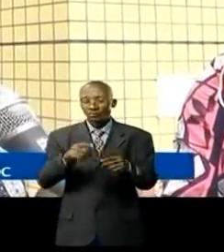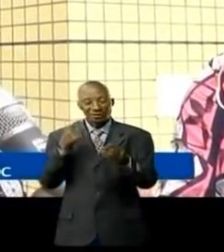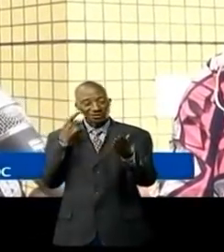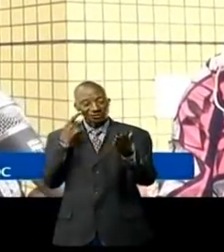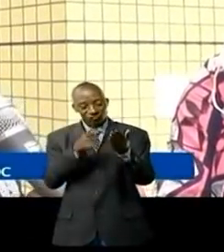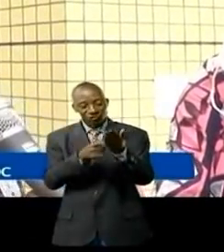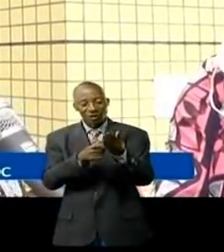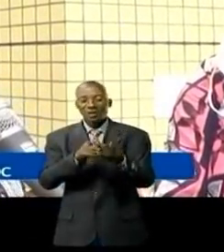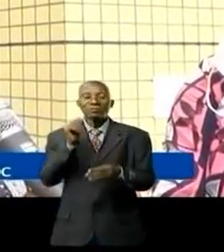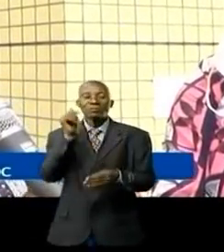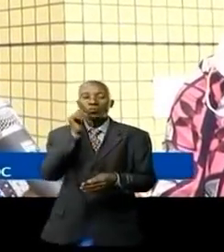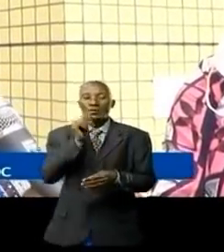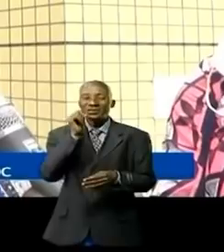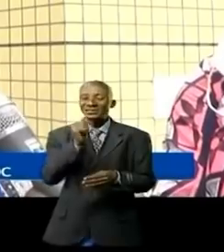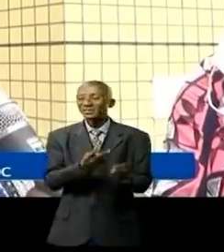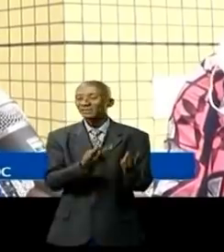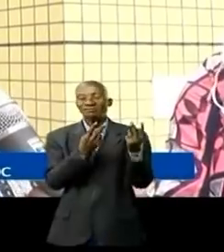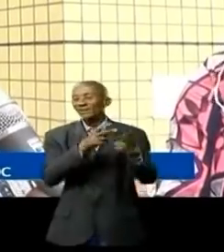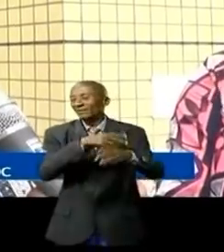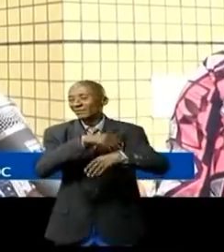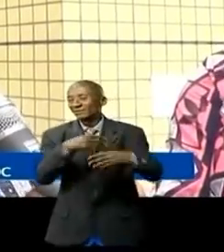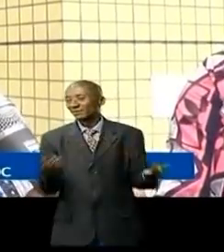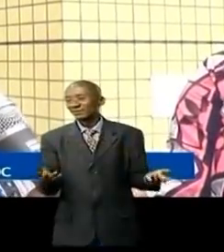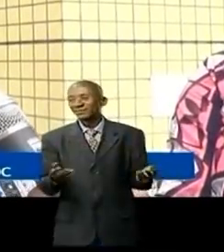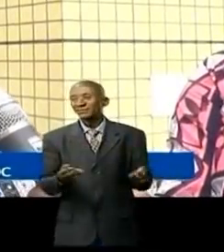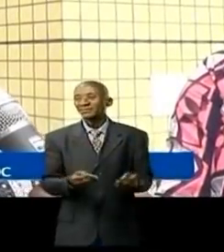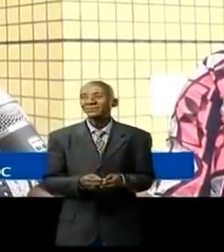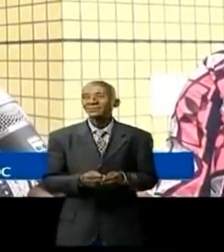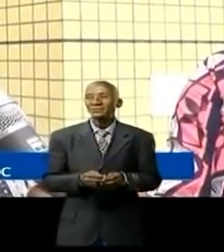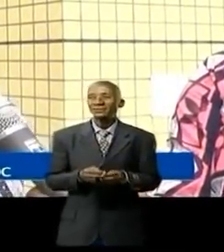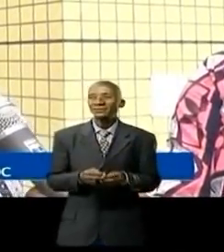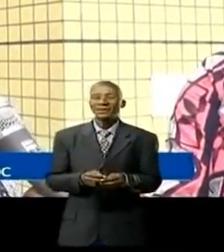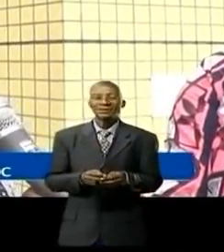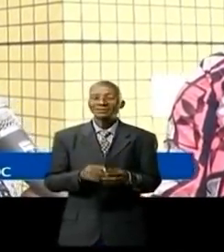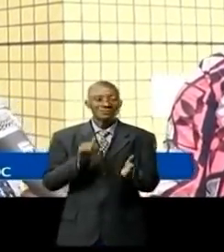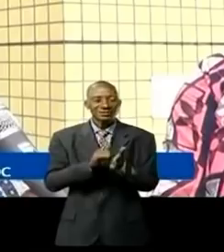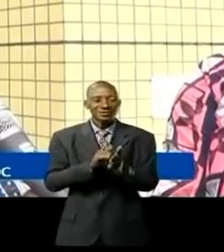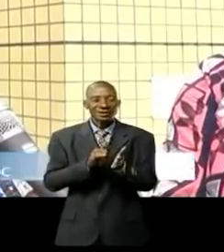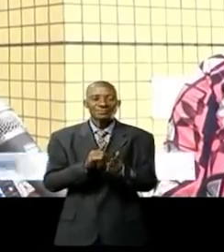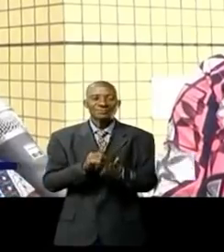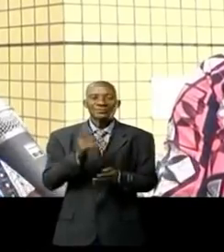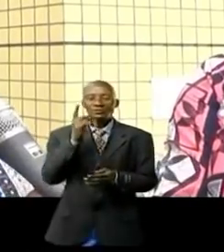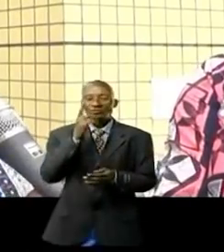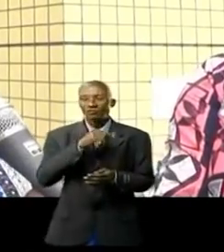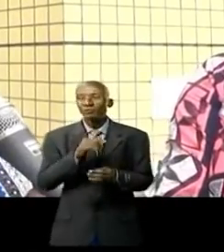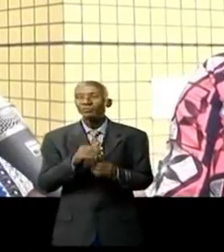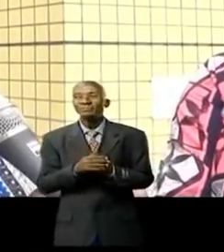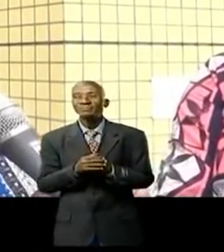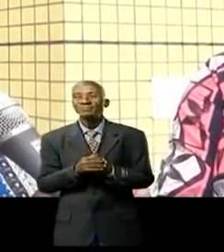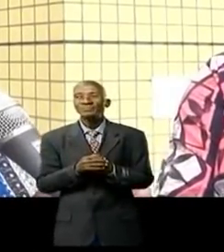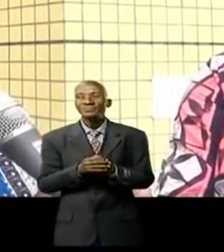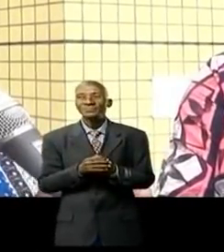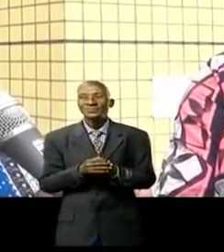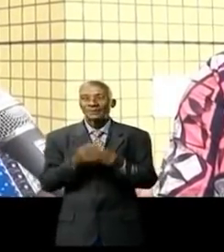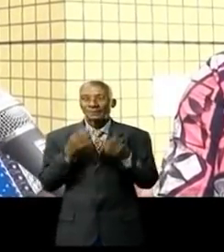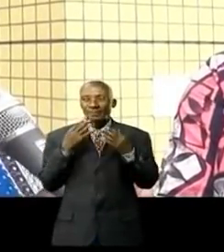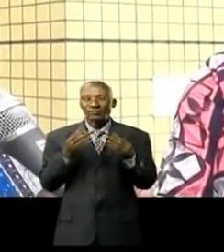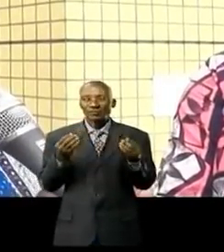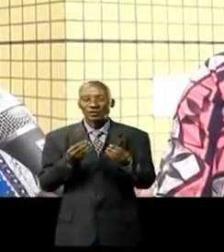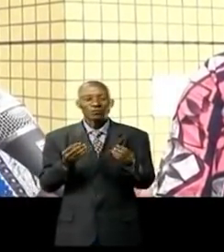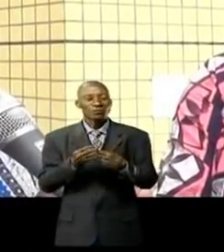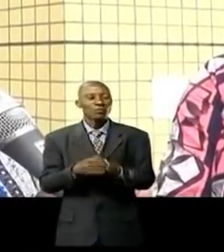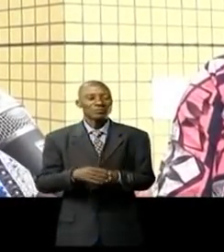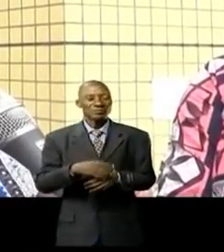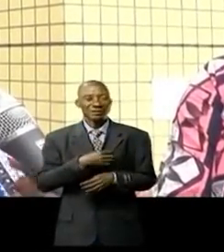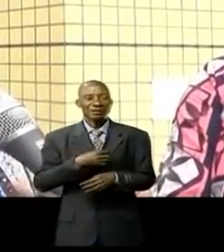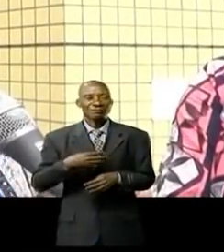nous n'arrivons pas à voir la parité simplement parce qu'il y a des stéréotypes qui sont ancrés là-dedans, qui montrent que la femme ne peut